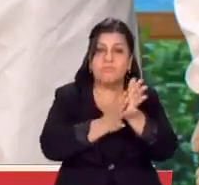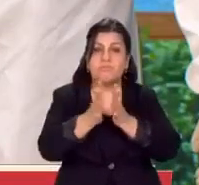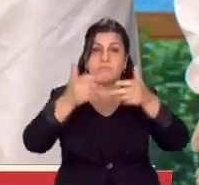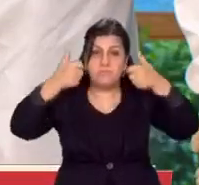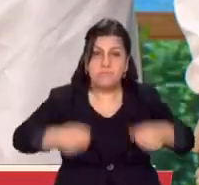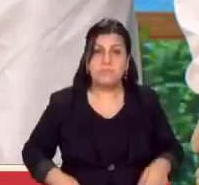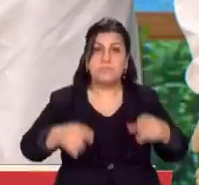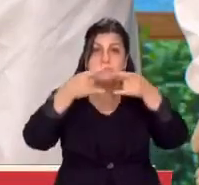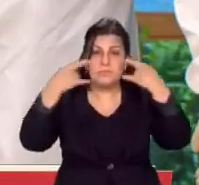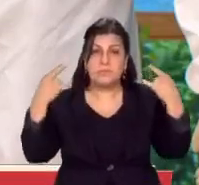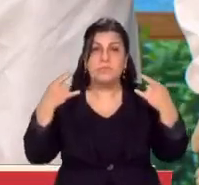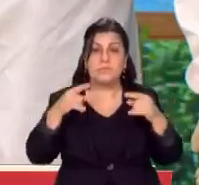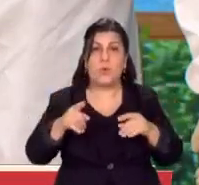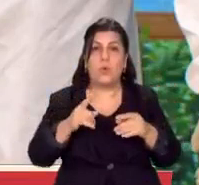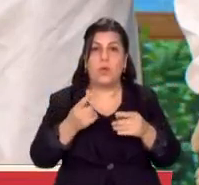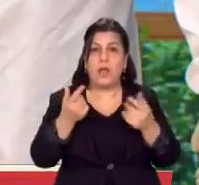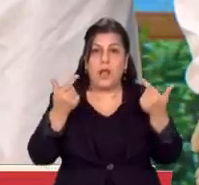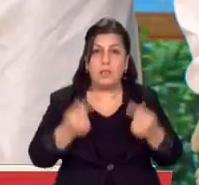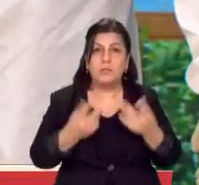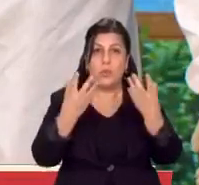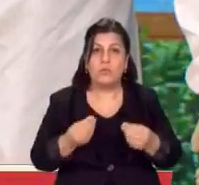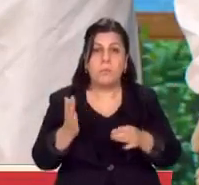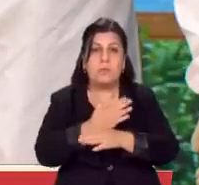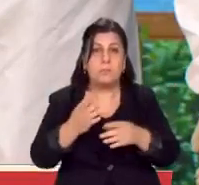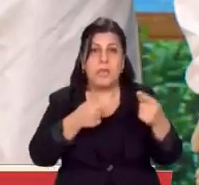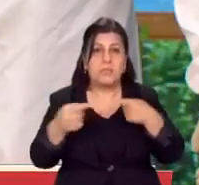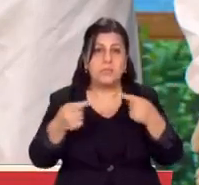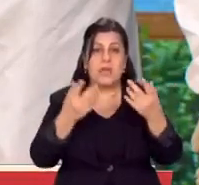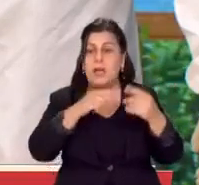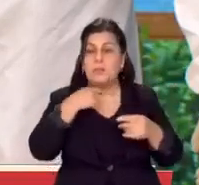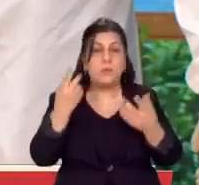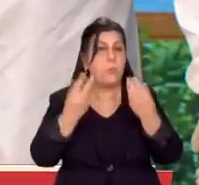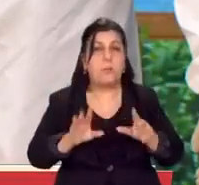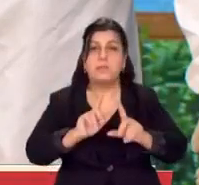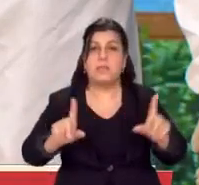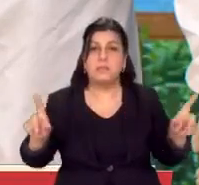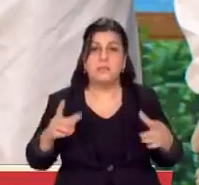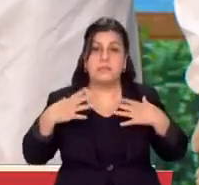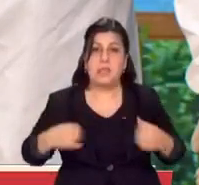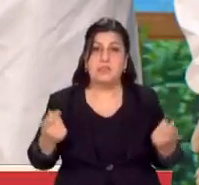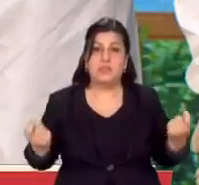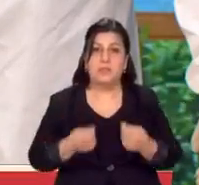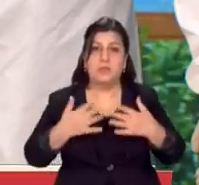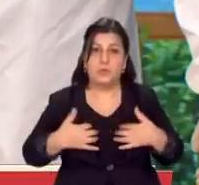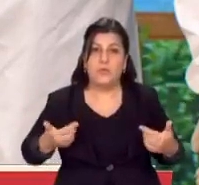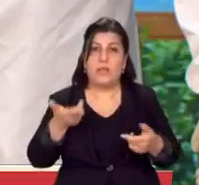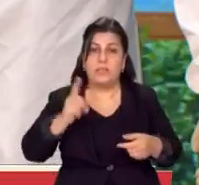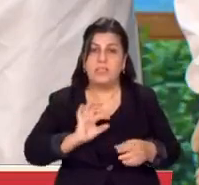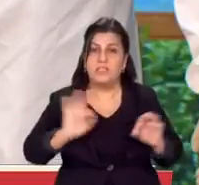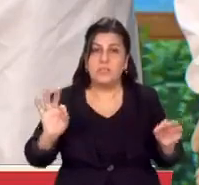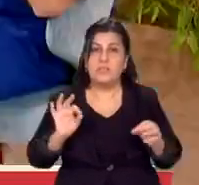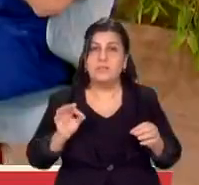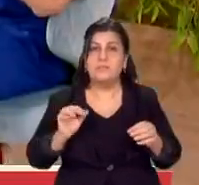sınırsız bir şekilde kullanılması çok önemli O konuda malzeme eksikliği asla olmaması lazım sal çalışanları güvenliğinden hiç taviz